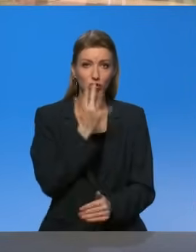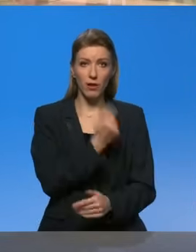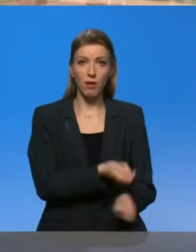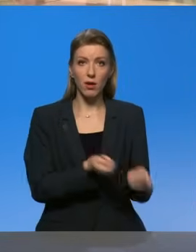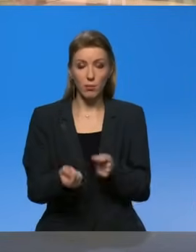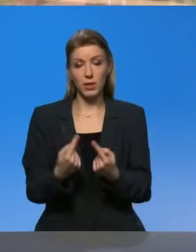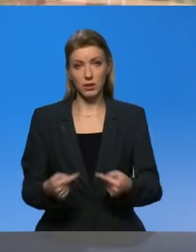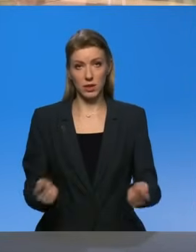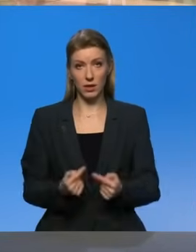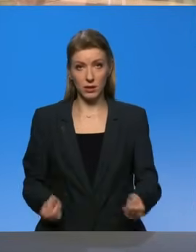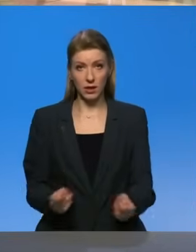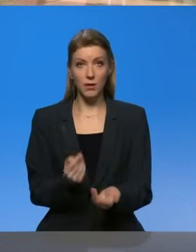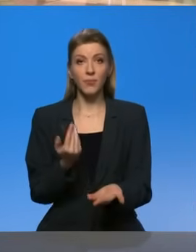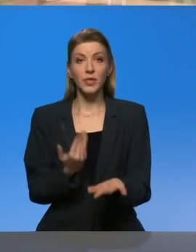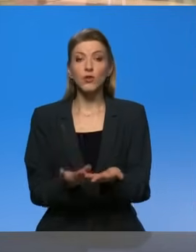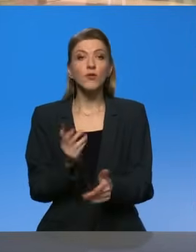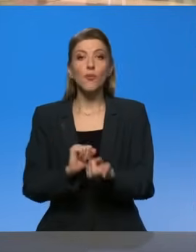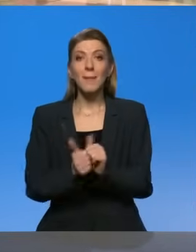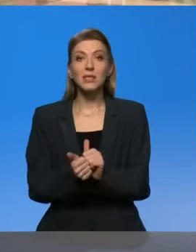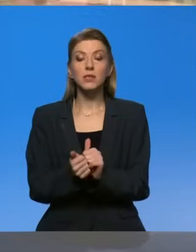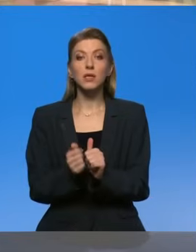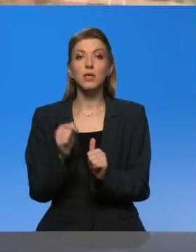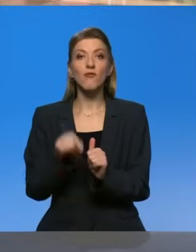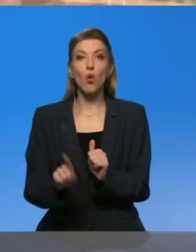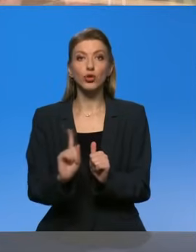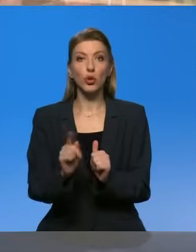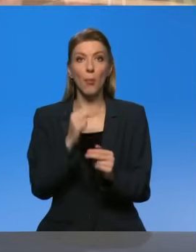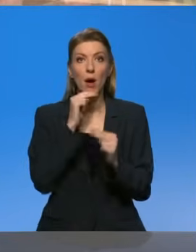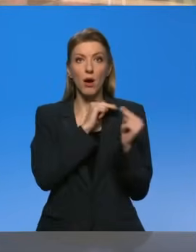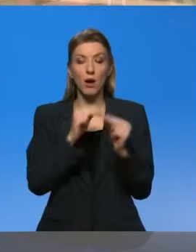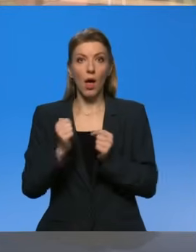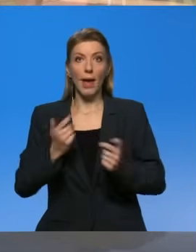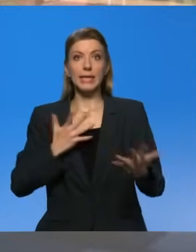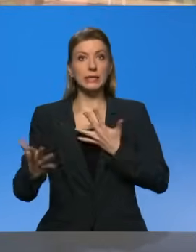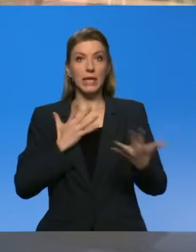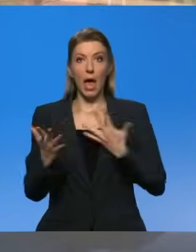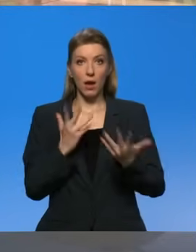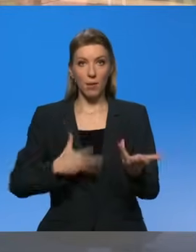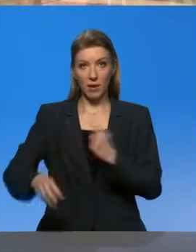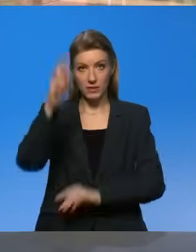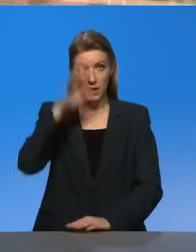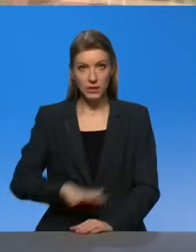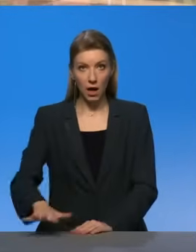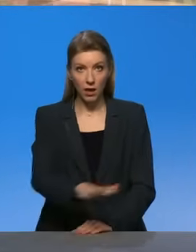чтобы обратить внимание вот на эту истерику, которая по всей стране именно от